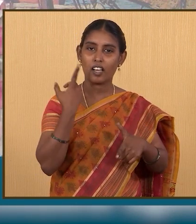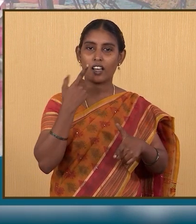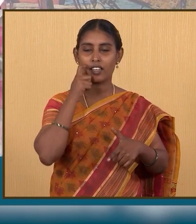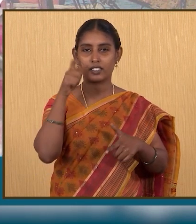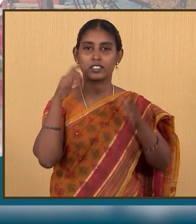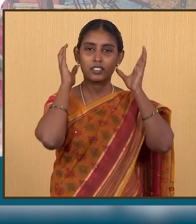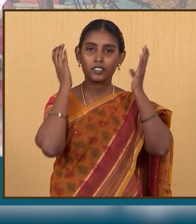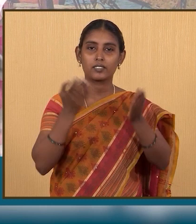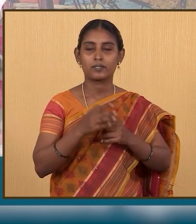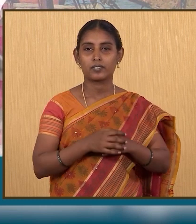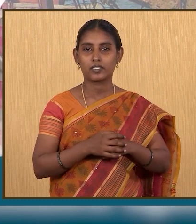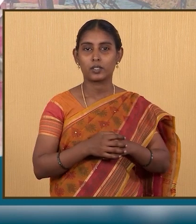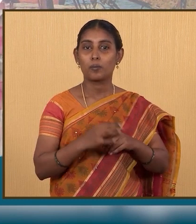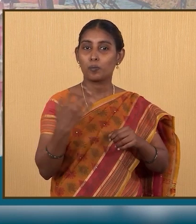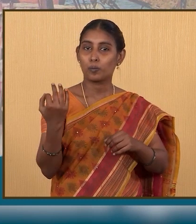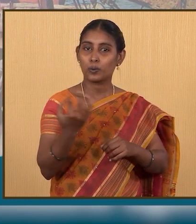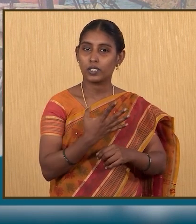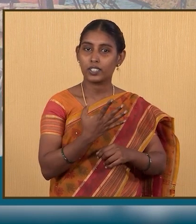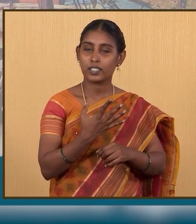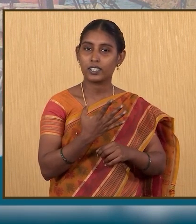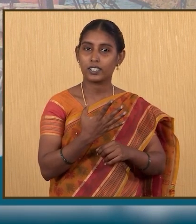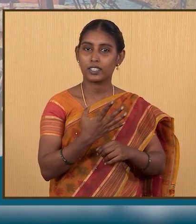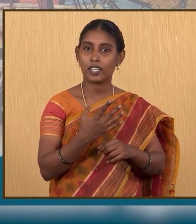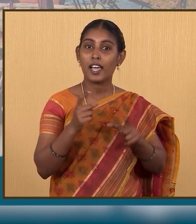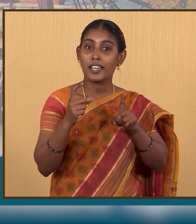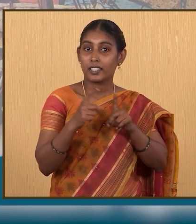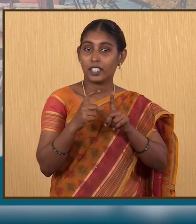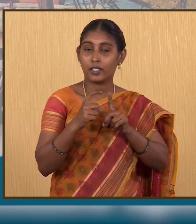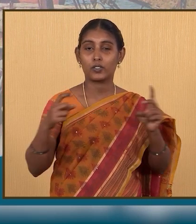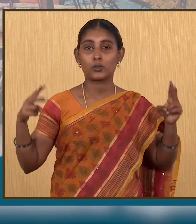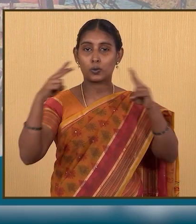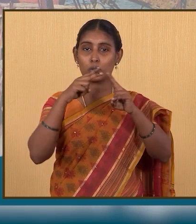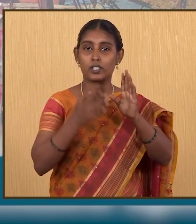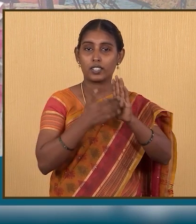ஜஹாங்கீர். புனித டேவிட் கோட்டை அமைந்துள்ள இடம் எது?